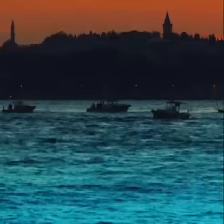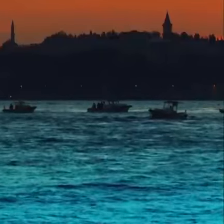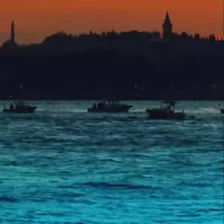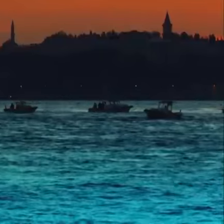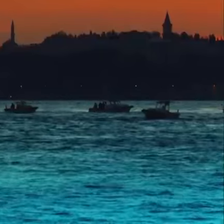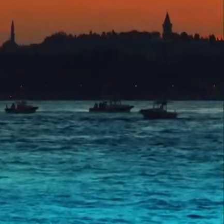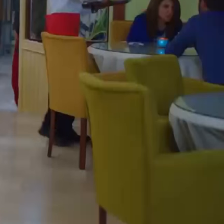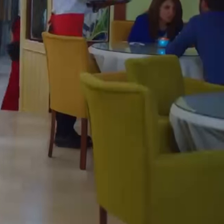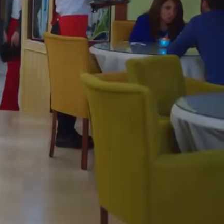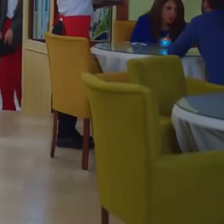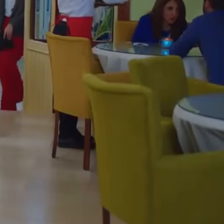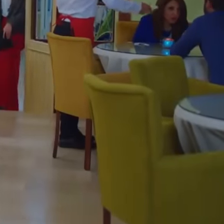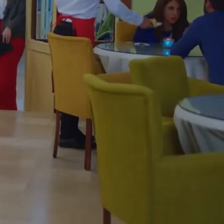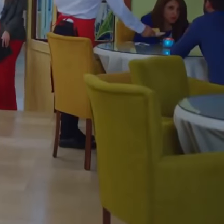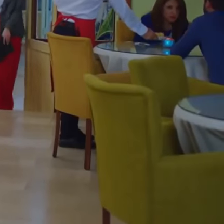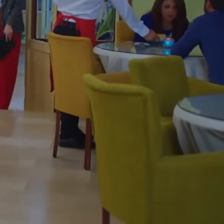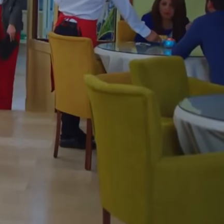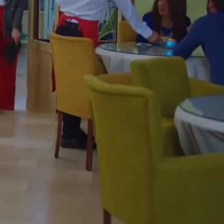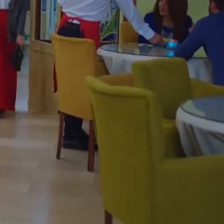Ayasofya'da gün batımı.